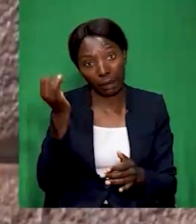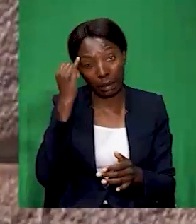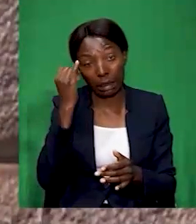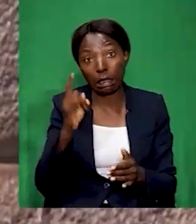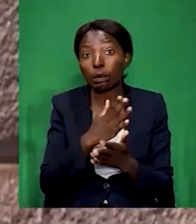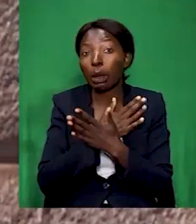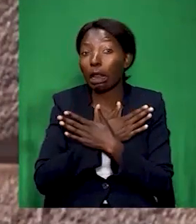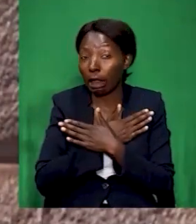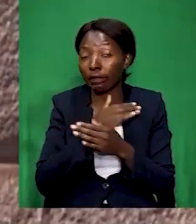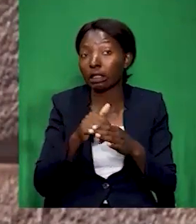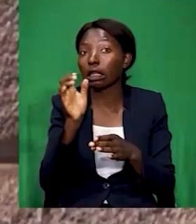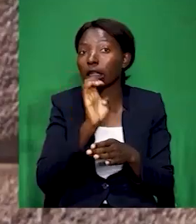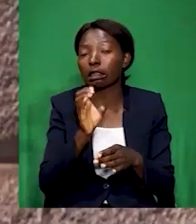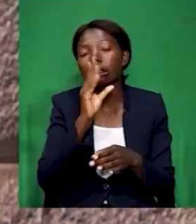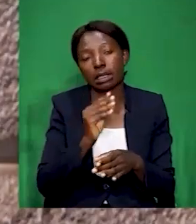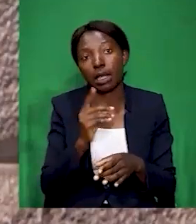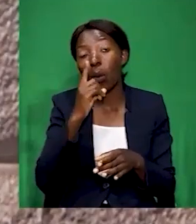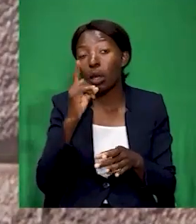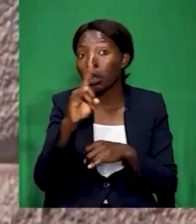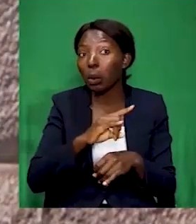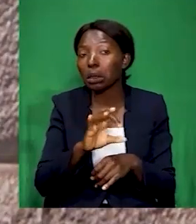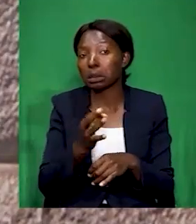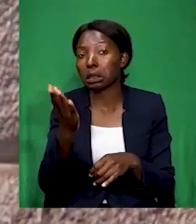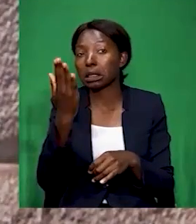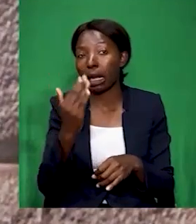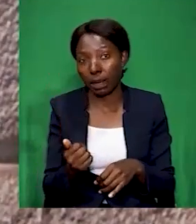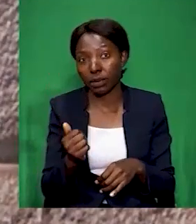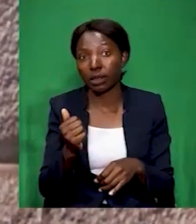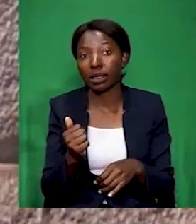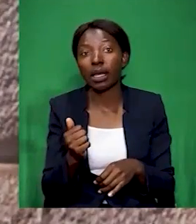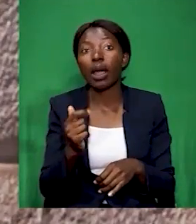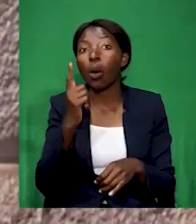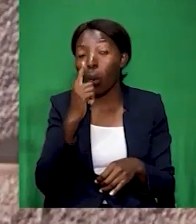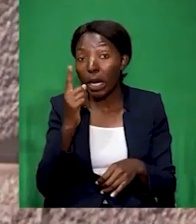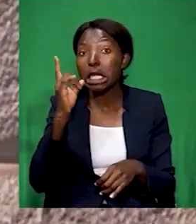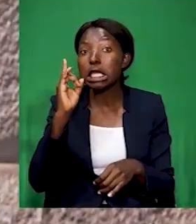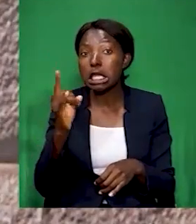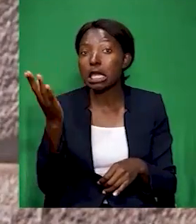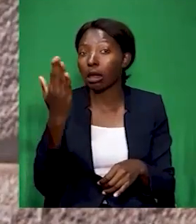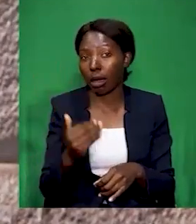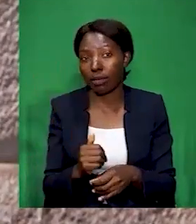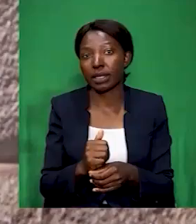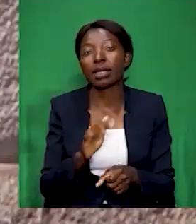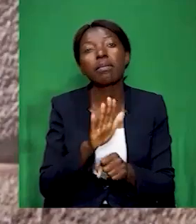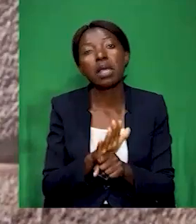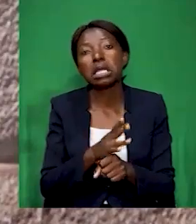yandofarira ukaiverenga muchirungu inotiko when he comes not when it comes. Kune